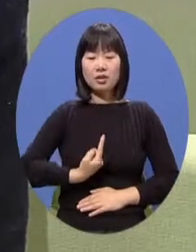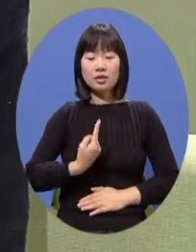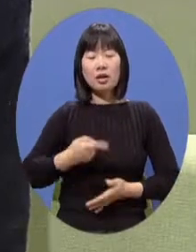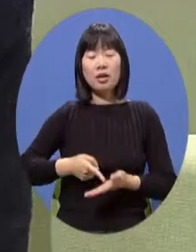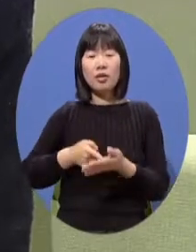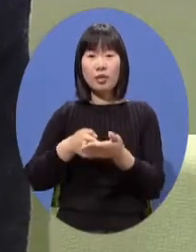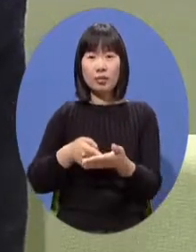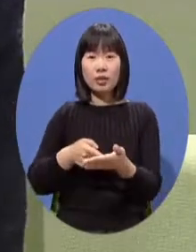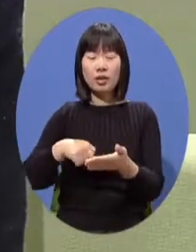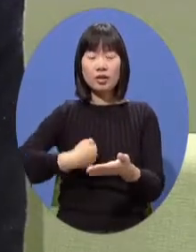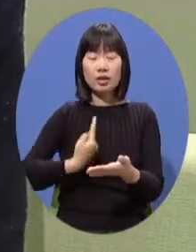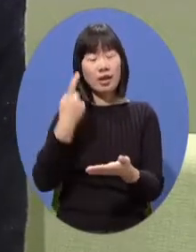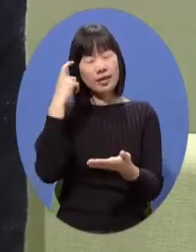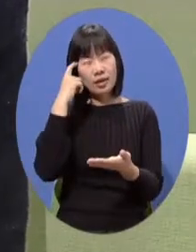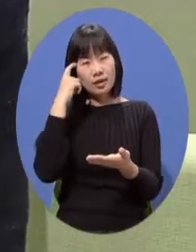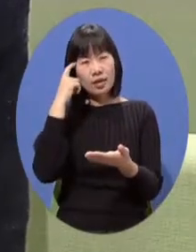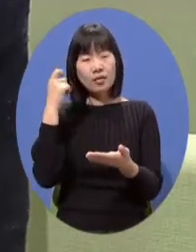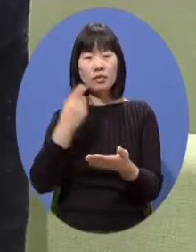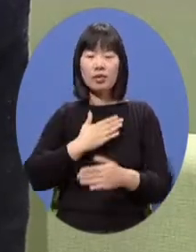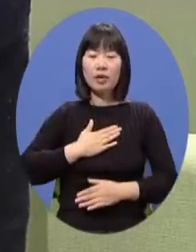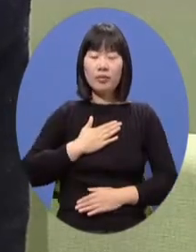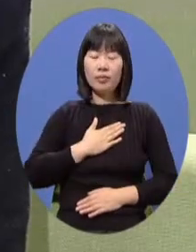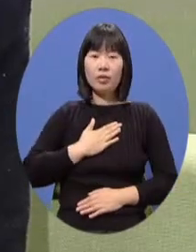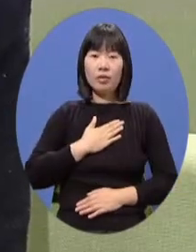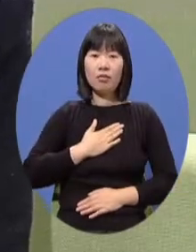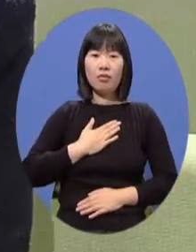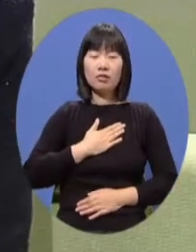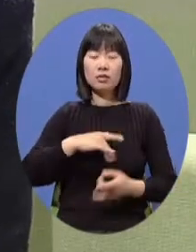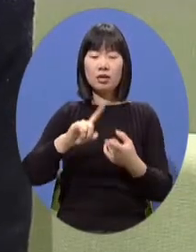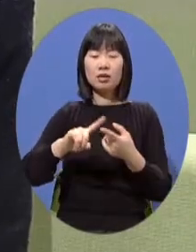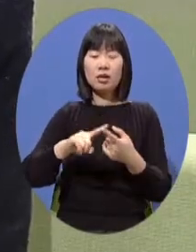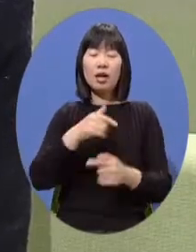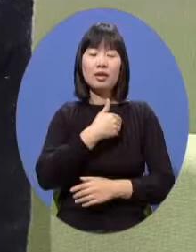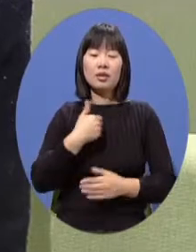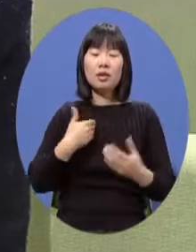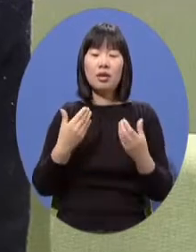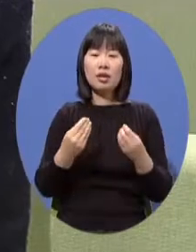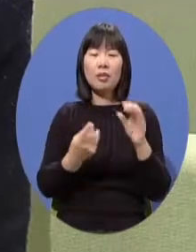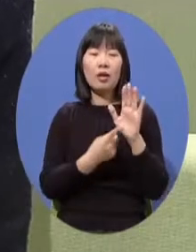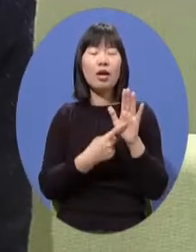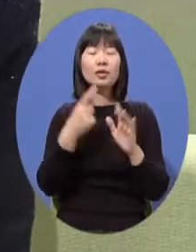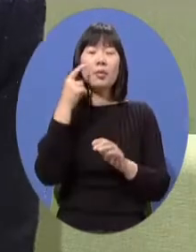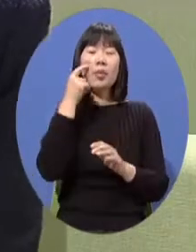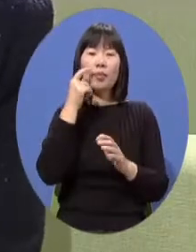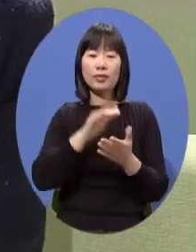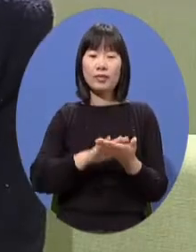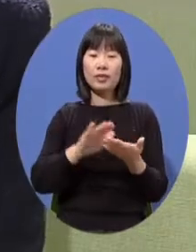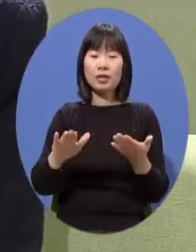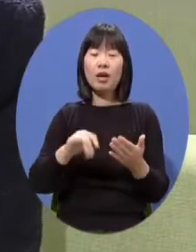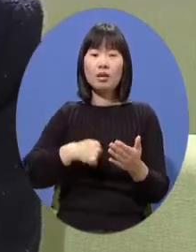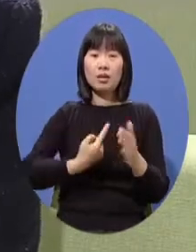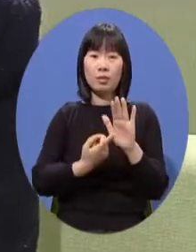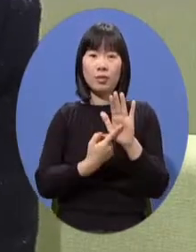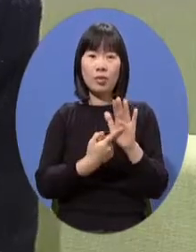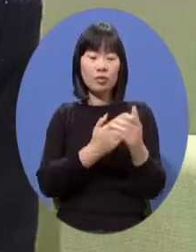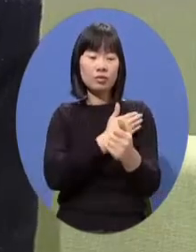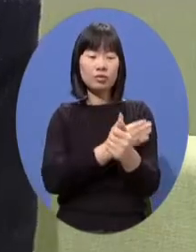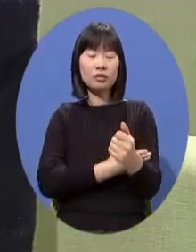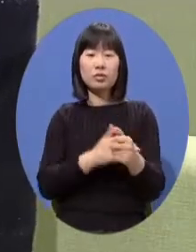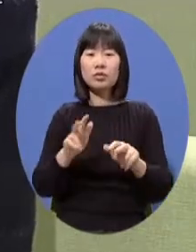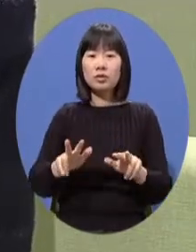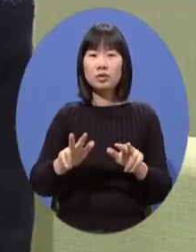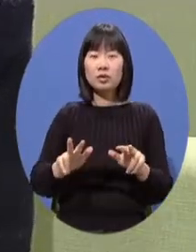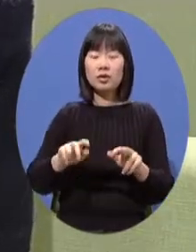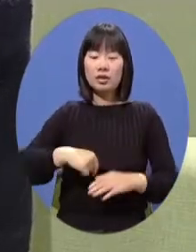의견, 자신의 생각이나 감정에 대해서는 자신 있게 표현하지 못하는 거예요. 그래서 자기 표현력이란